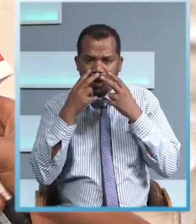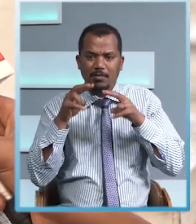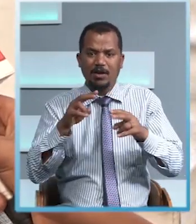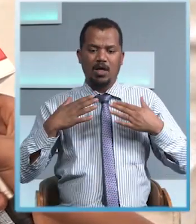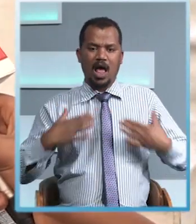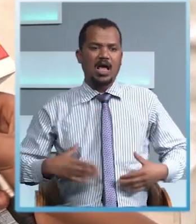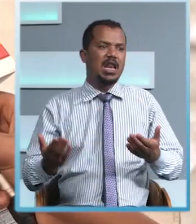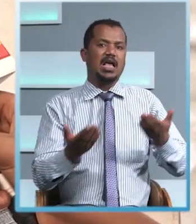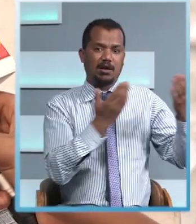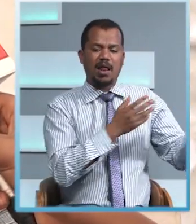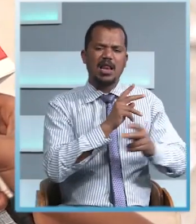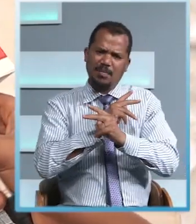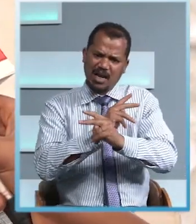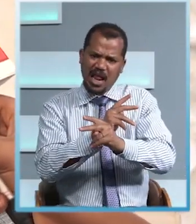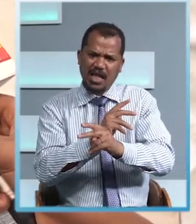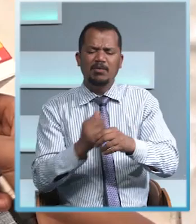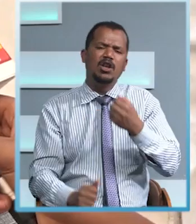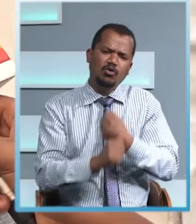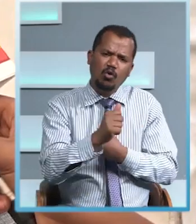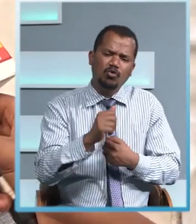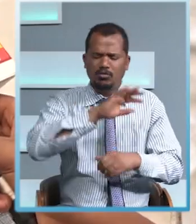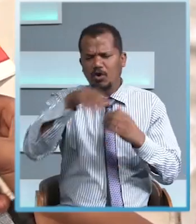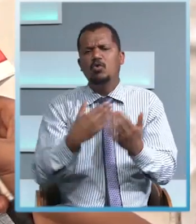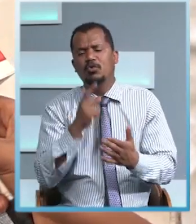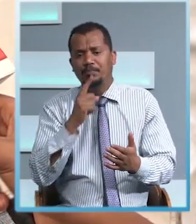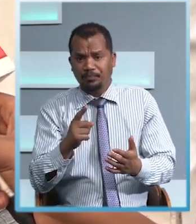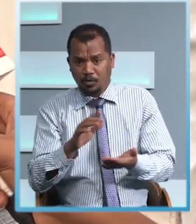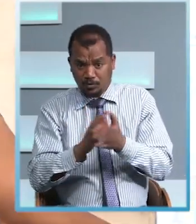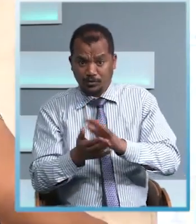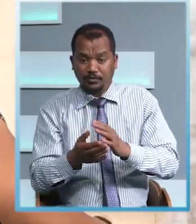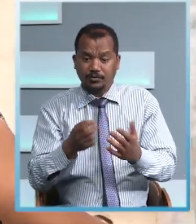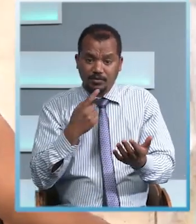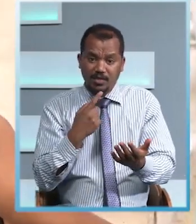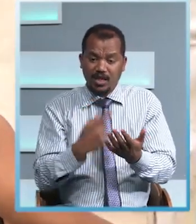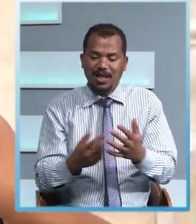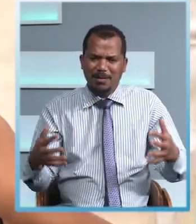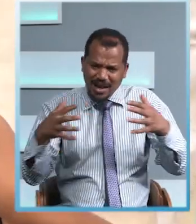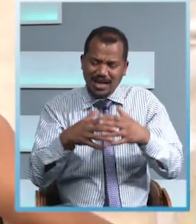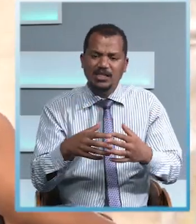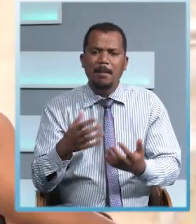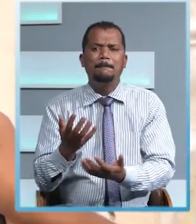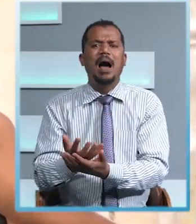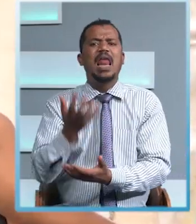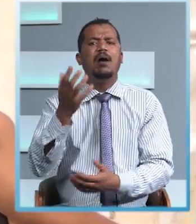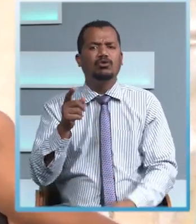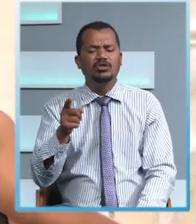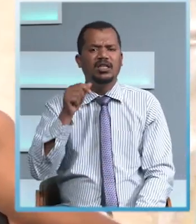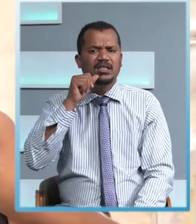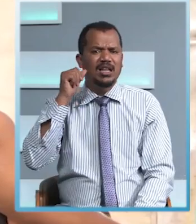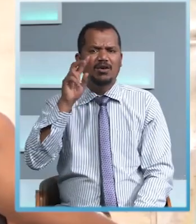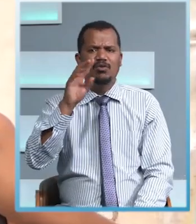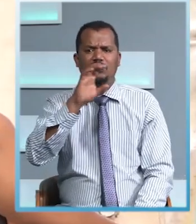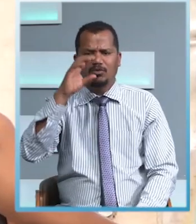ሰብስቦ ለሚመለከተው አካል ነው የሚያቀርበው ለመከላከያ ሰራዊትም ለተጎዱ ሰዎችም ለሁሉም ነው የሚሆነው ይሄንን በማቀናጀት በተለይ ባለ